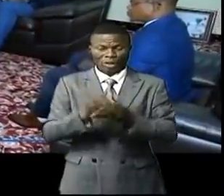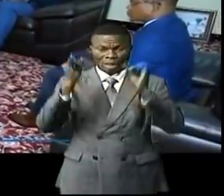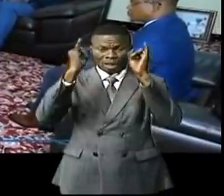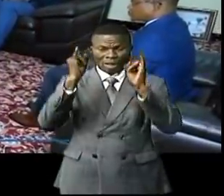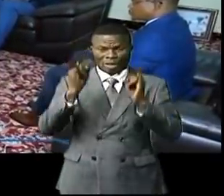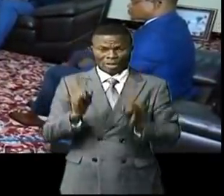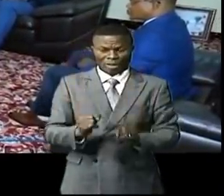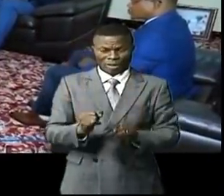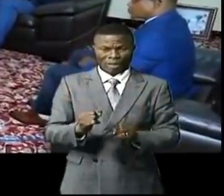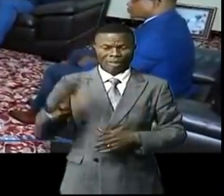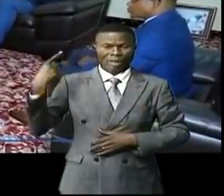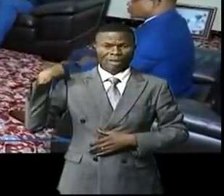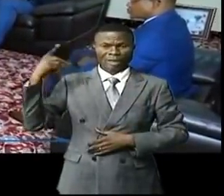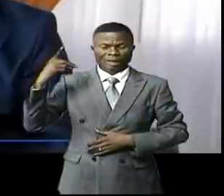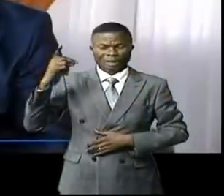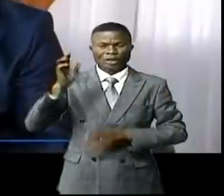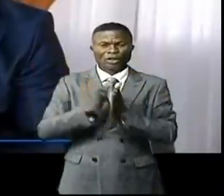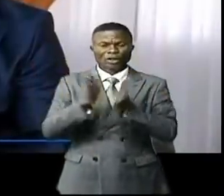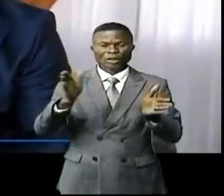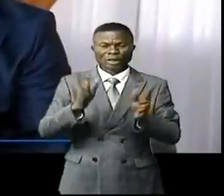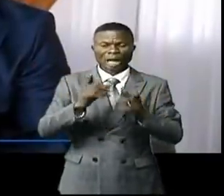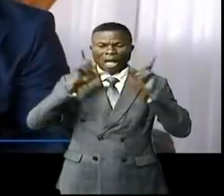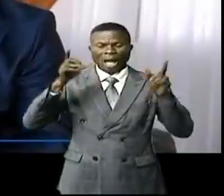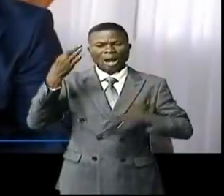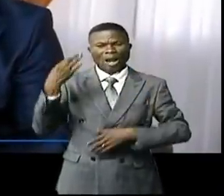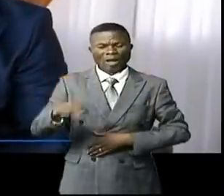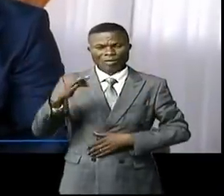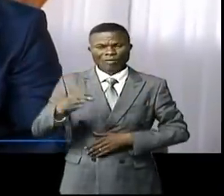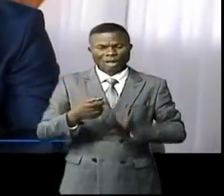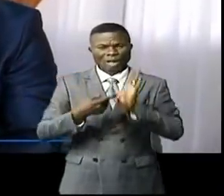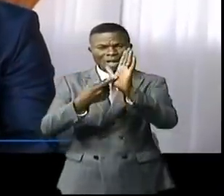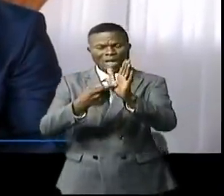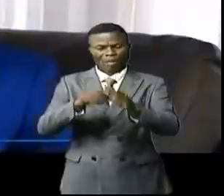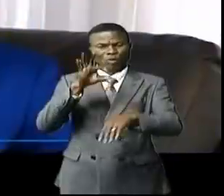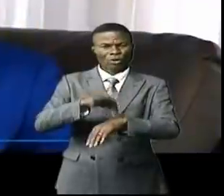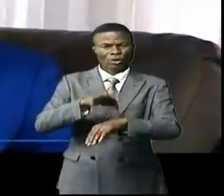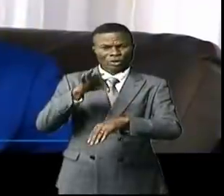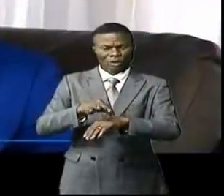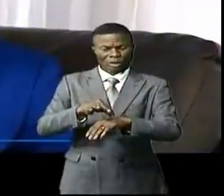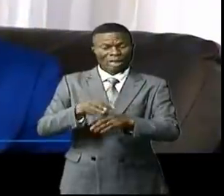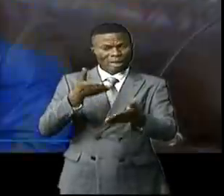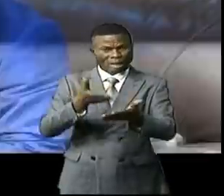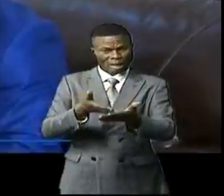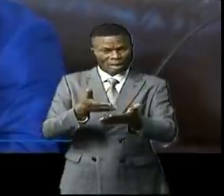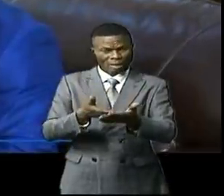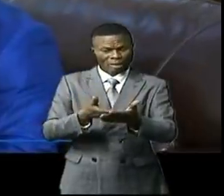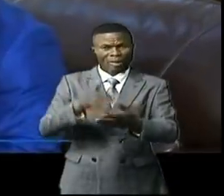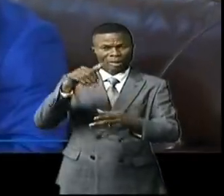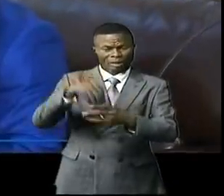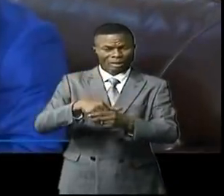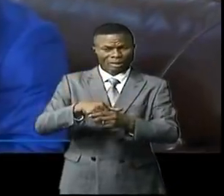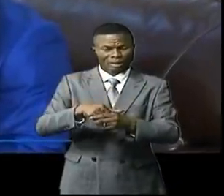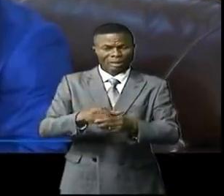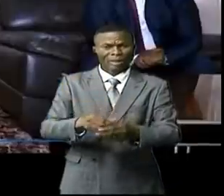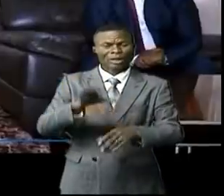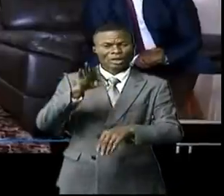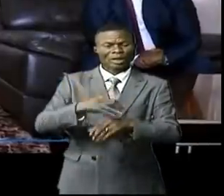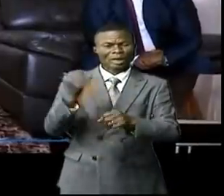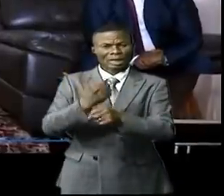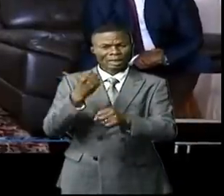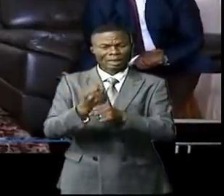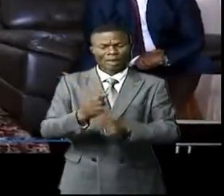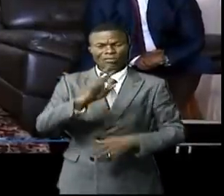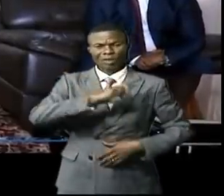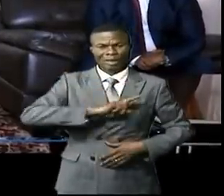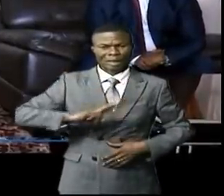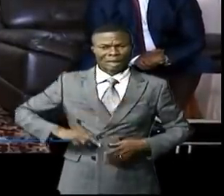le délégué général à la francophonie a présenté les opportunités qu'il y a au niveau de l'offre pour la République démocratique